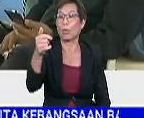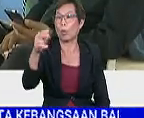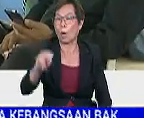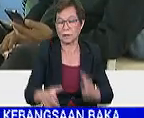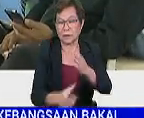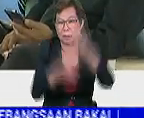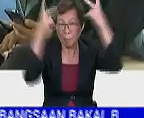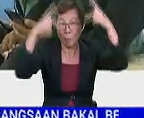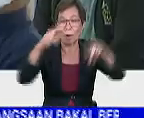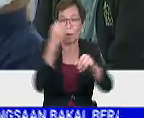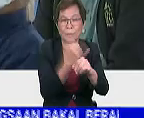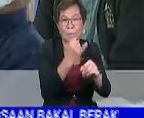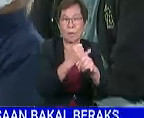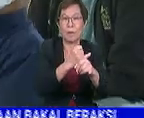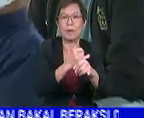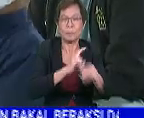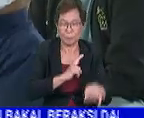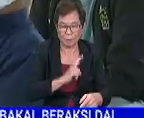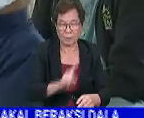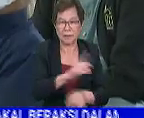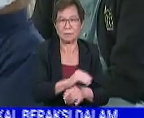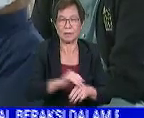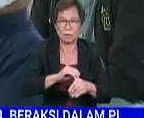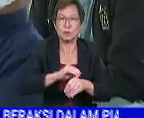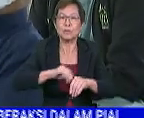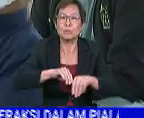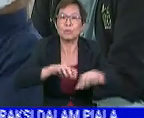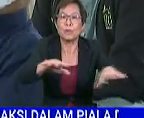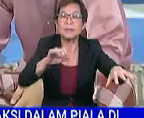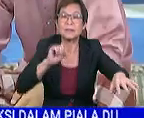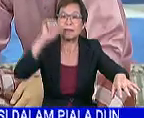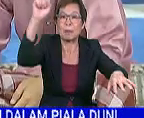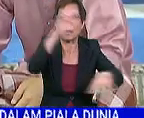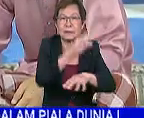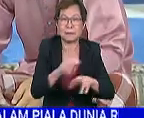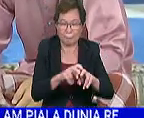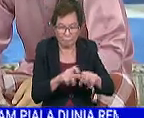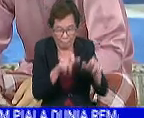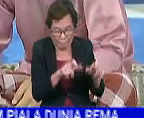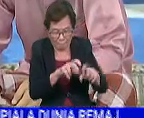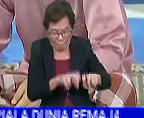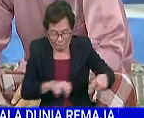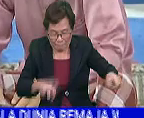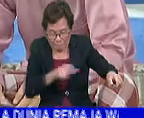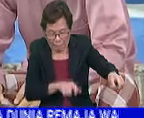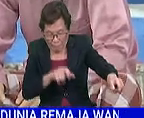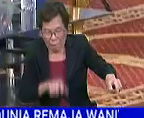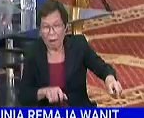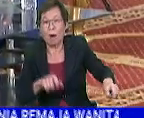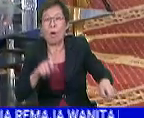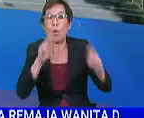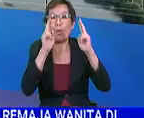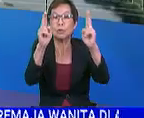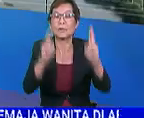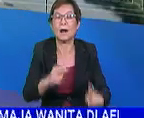timbalan pengarah Institut pengajian Islam dan dakwah Sabah ibdas dan panel Ustaz Mohamad hazikq Abdul